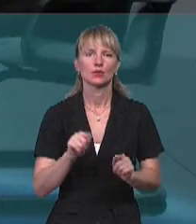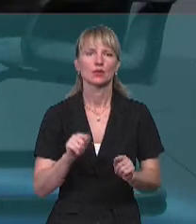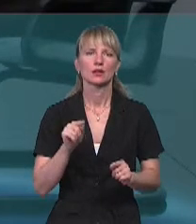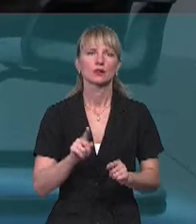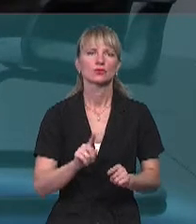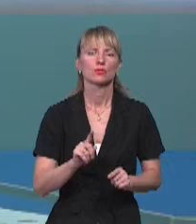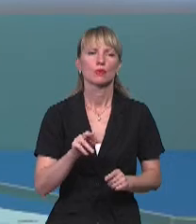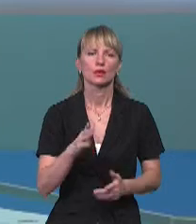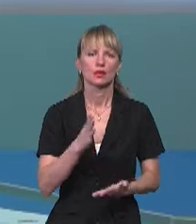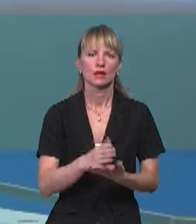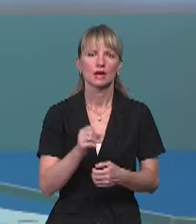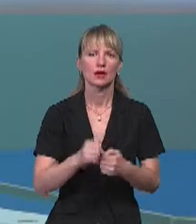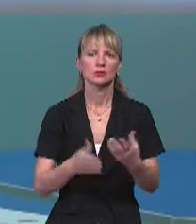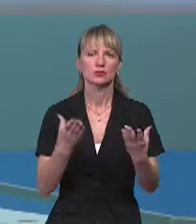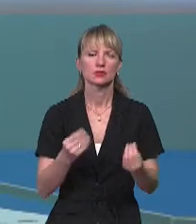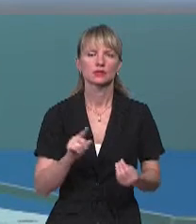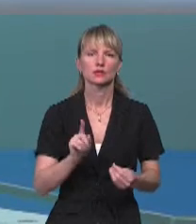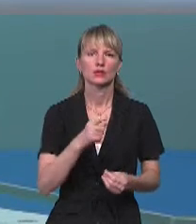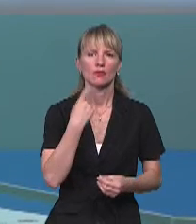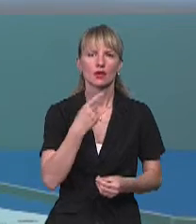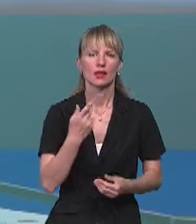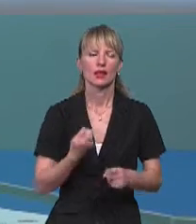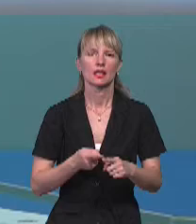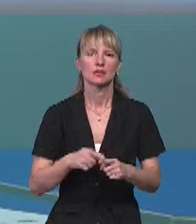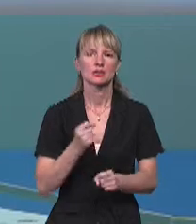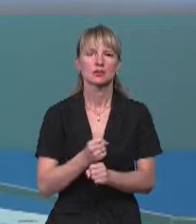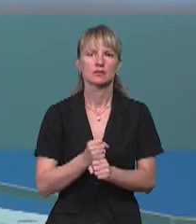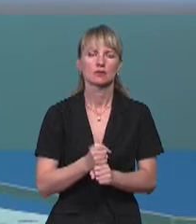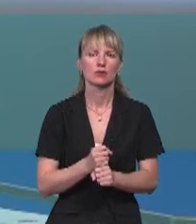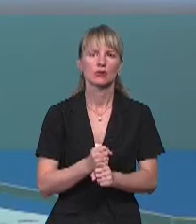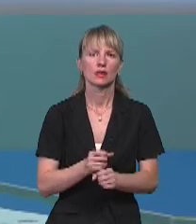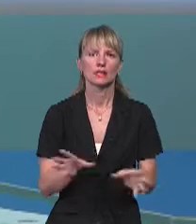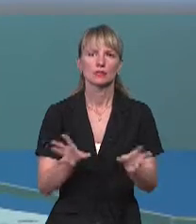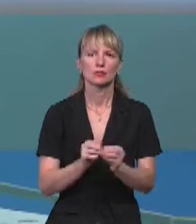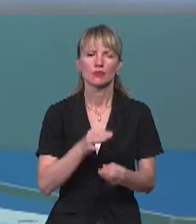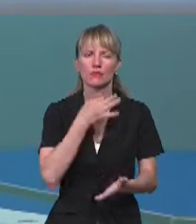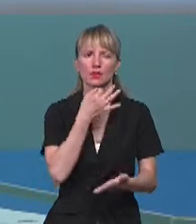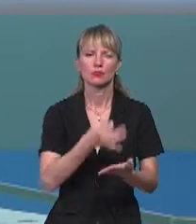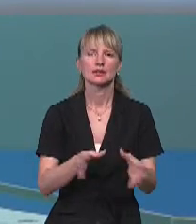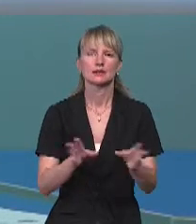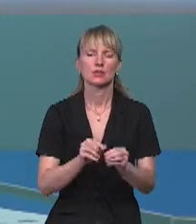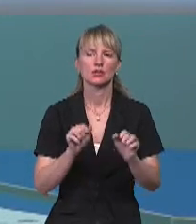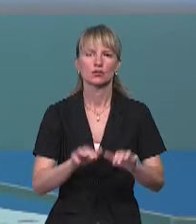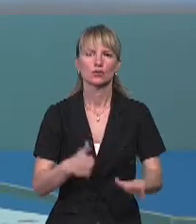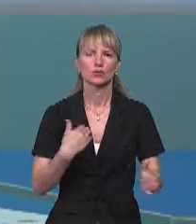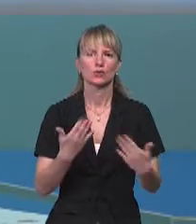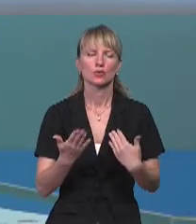чому вони перебувають щодня, те, що я казала, що це створює певну співвідповідальність, спільне рішення